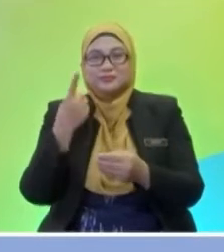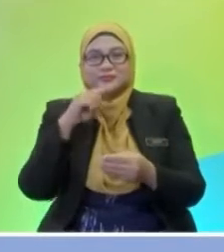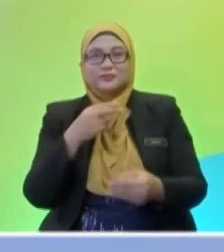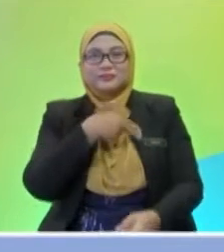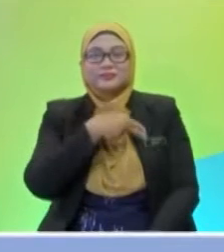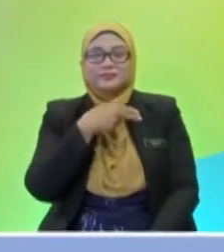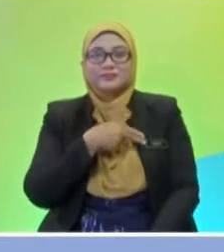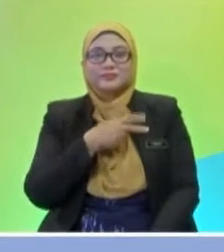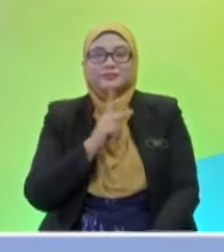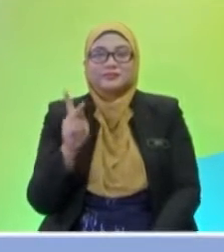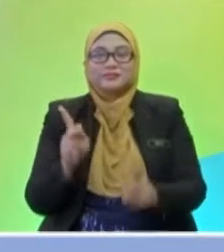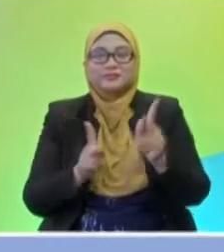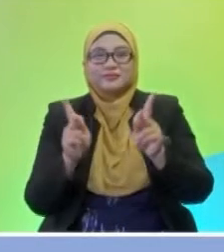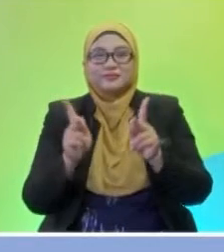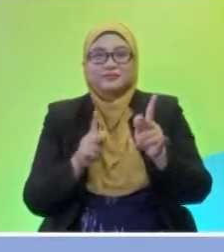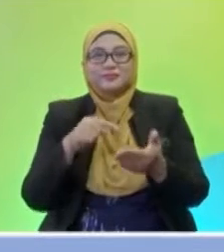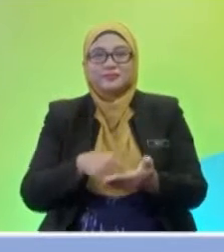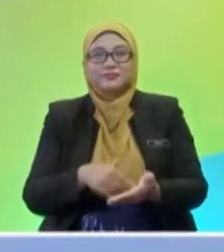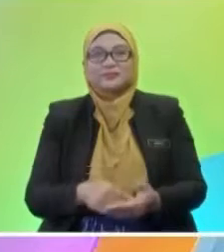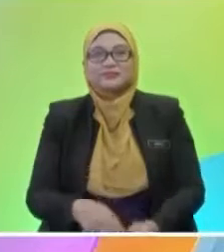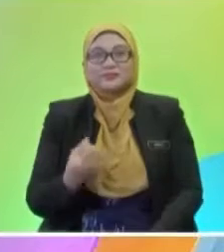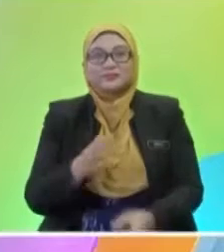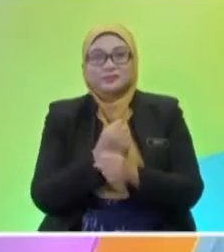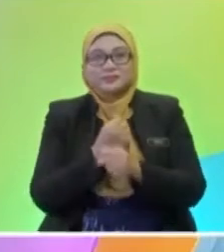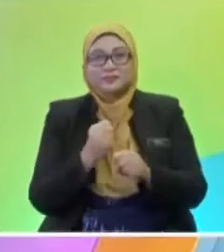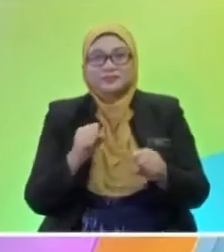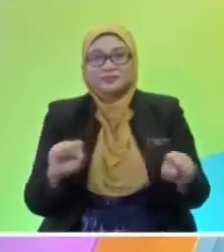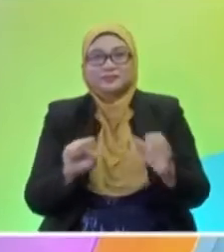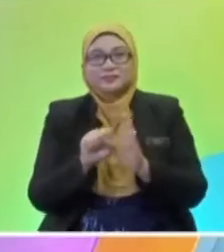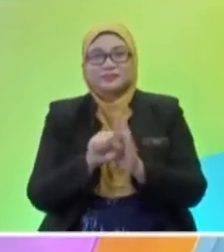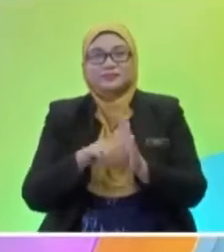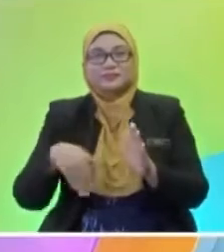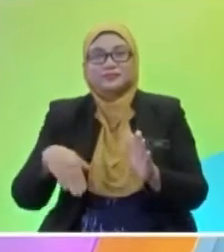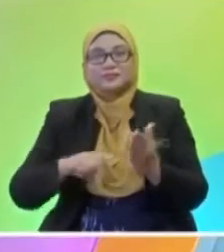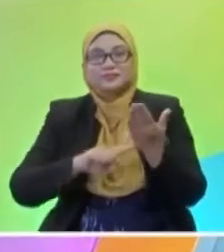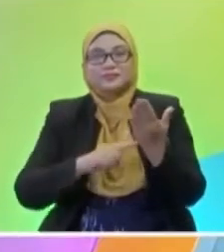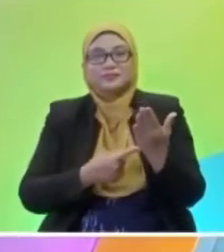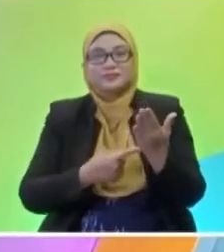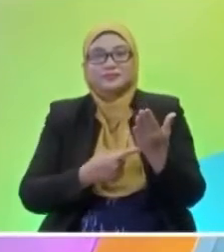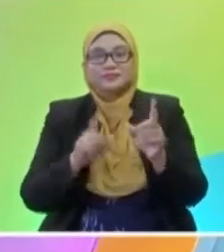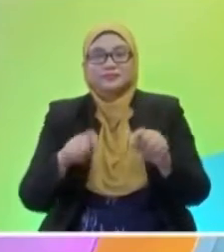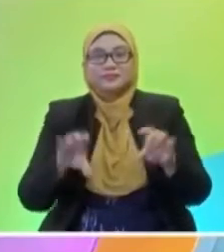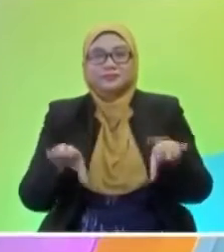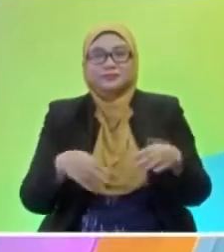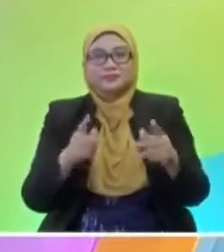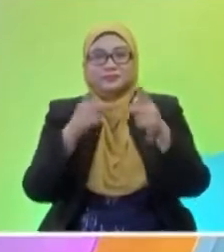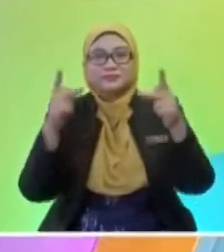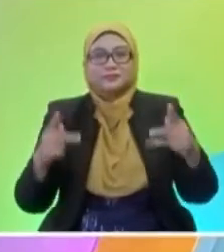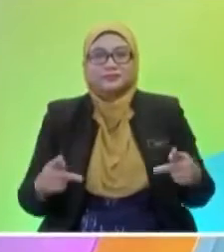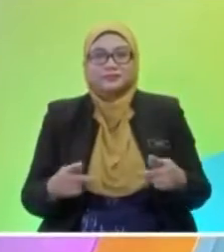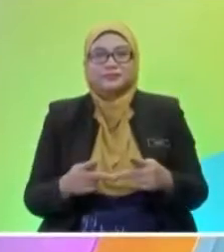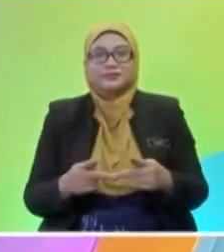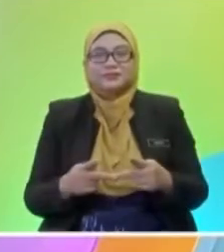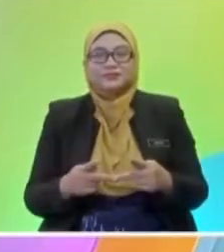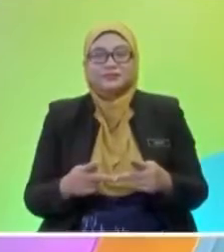jadi Syafiqah dah bersedia? Dah bersedia, cikgu. Okey, jadi sebelum kita mulakan, kita perlu buat kerangka dia terlebih dahulu. Kerangka. Okey, jadi kita